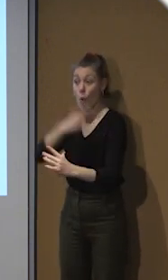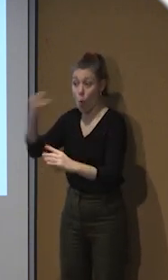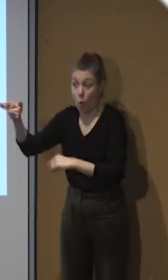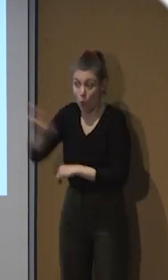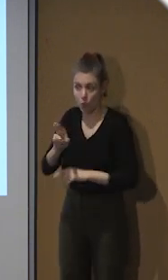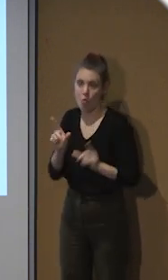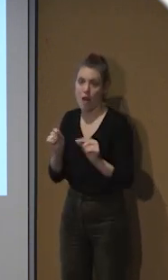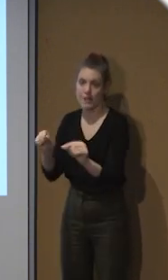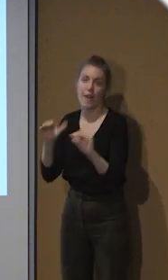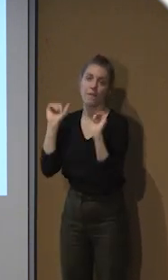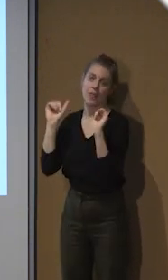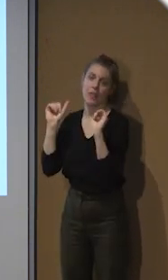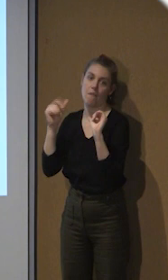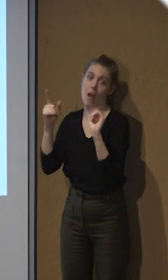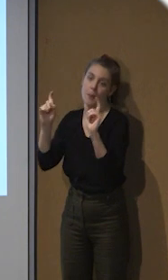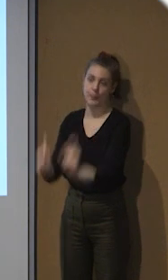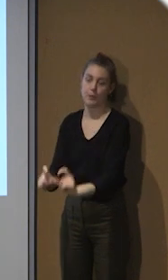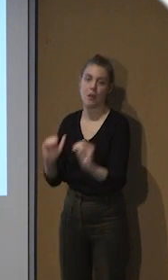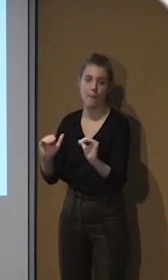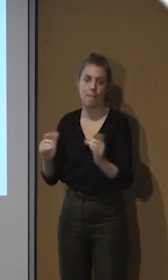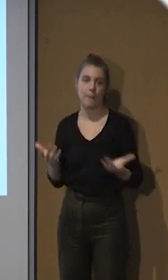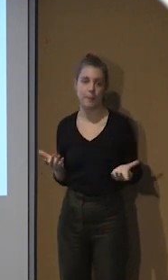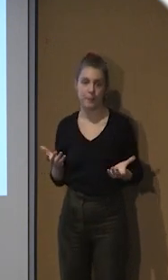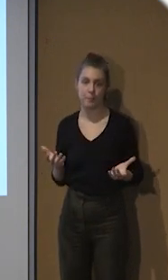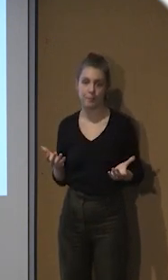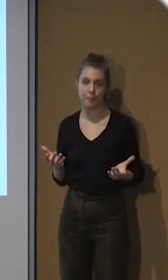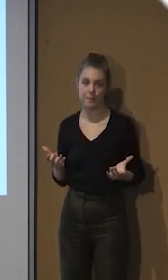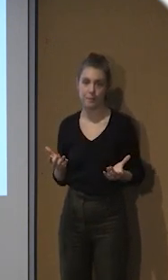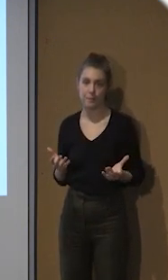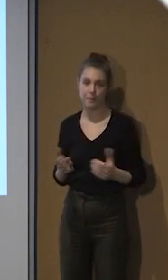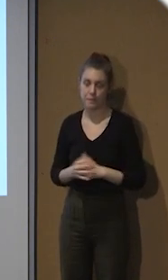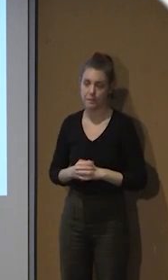diminuer largement les rechutes possibles.